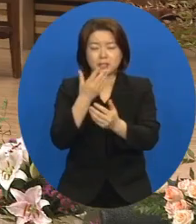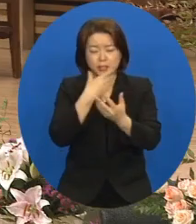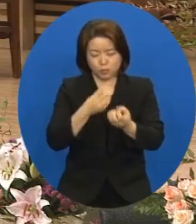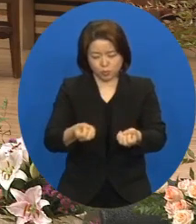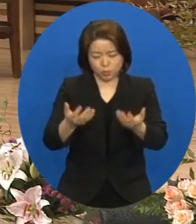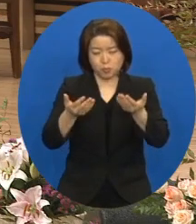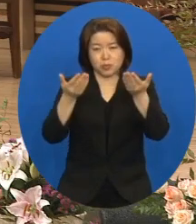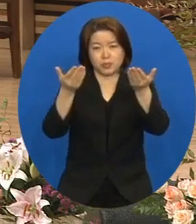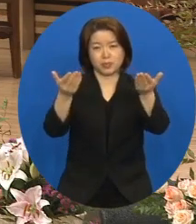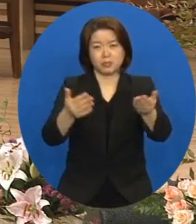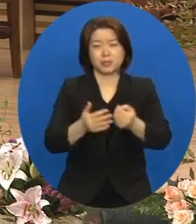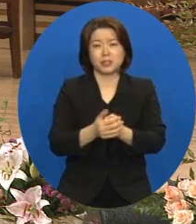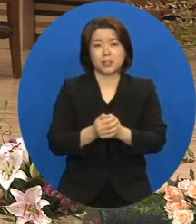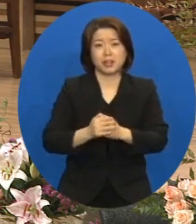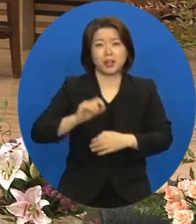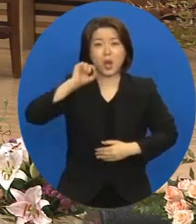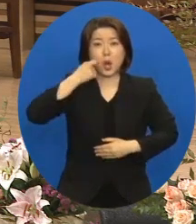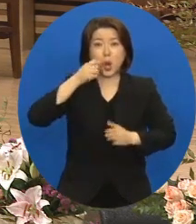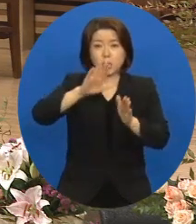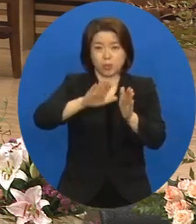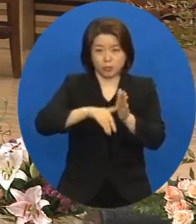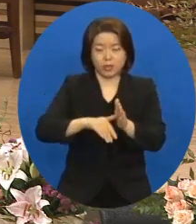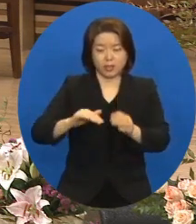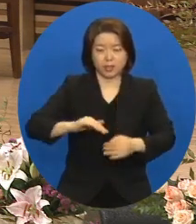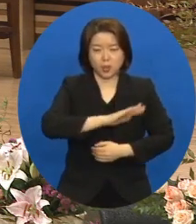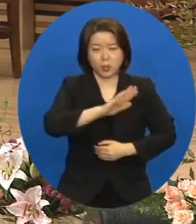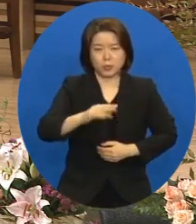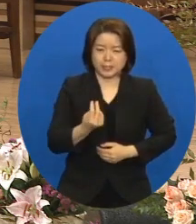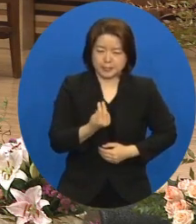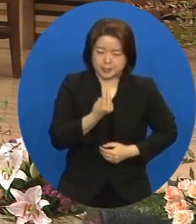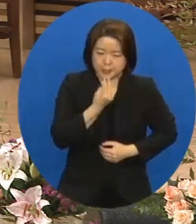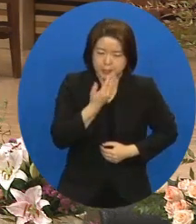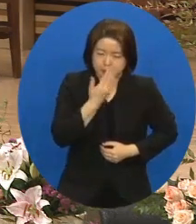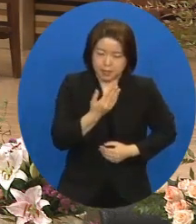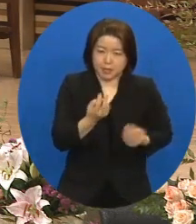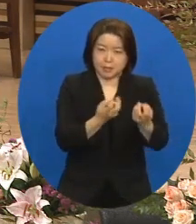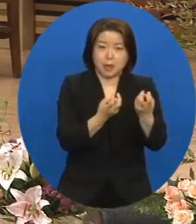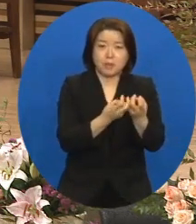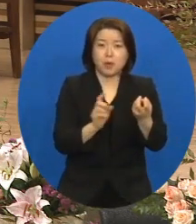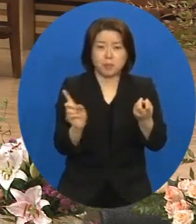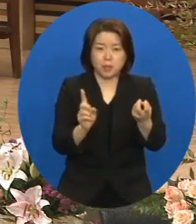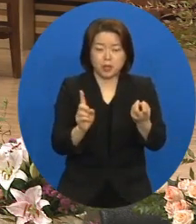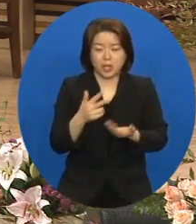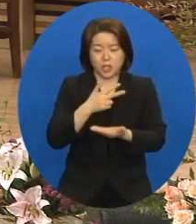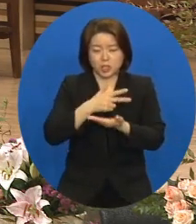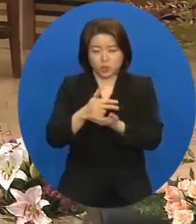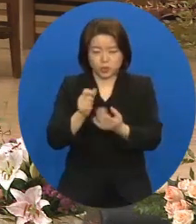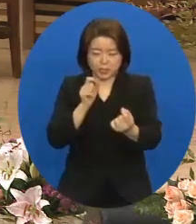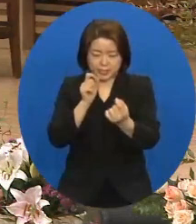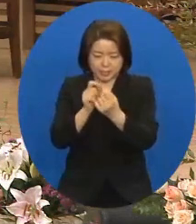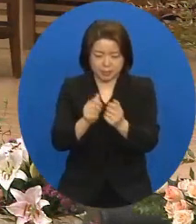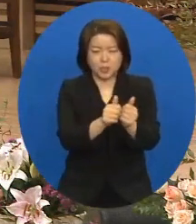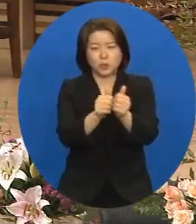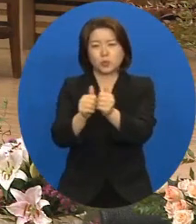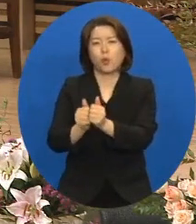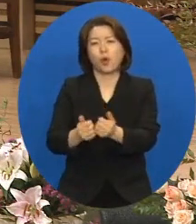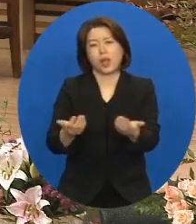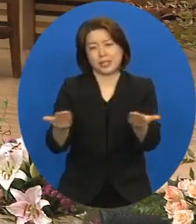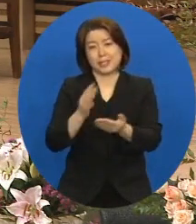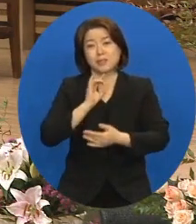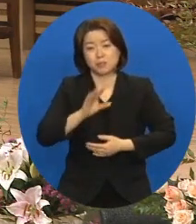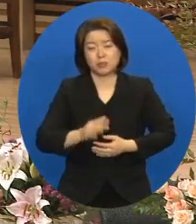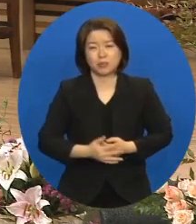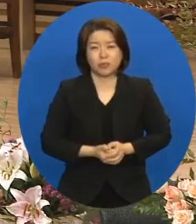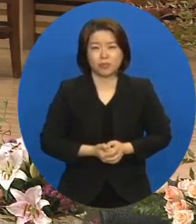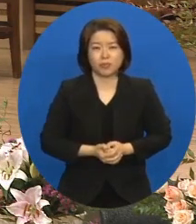축복합니다. 어려운 때 우리가 살 길은 주님과 더 친밀히 동행하는 것뿐입니다.